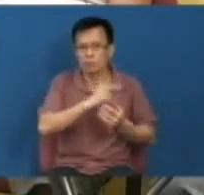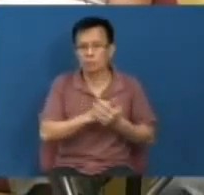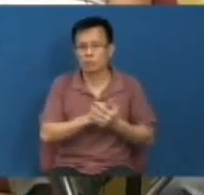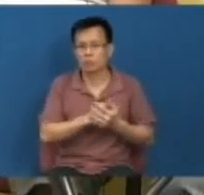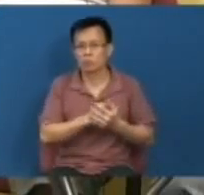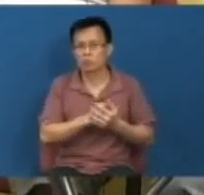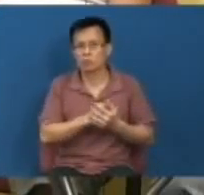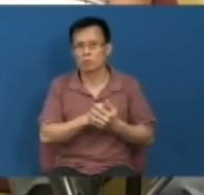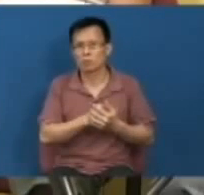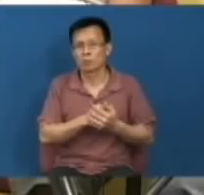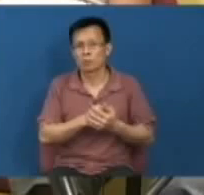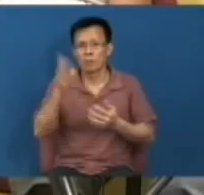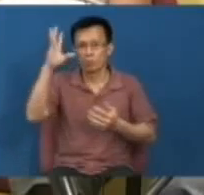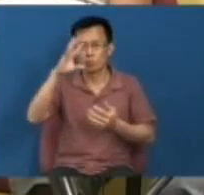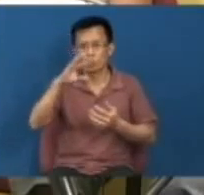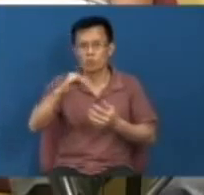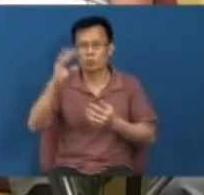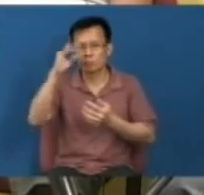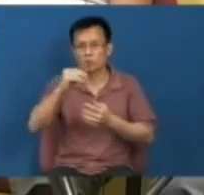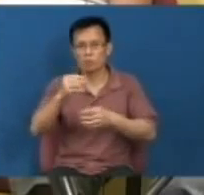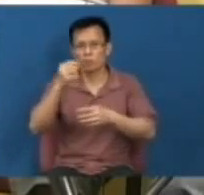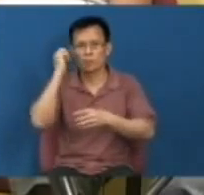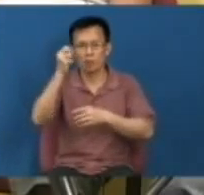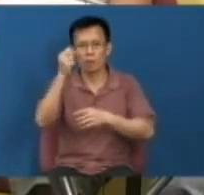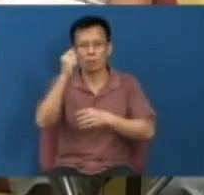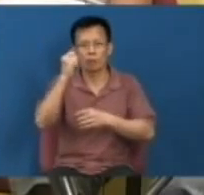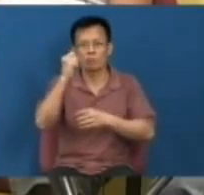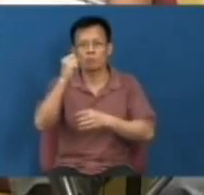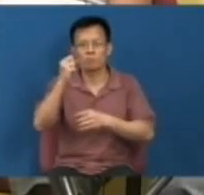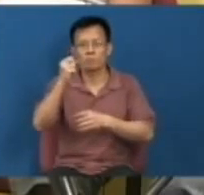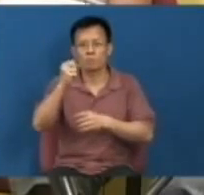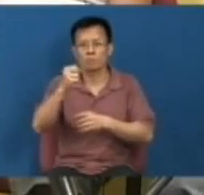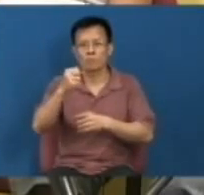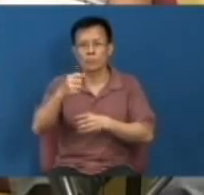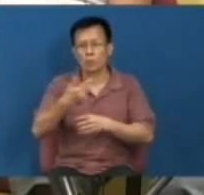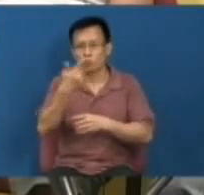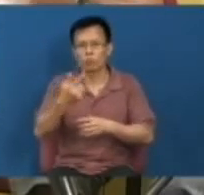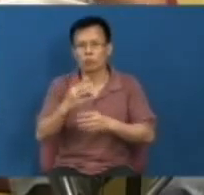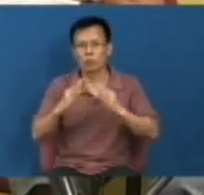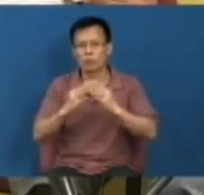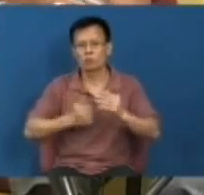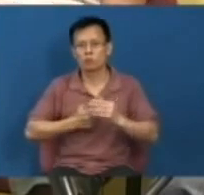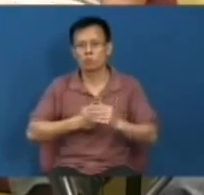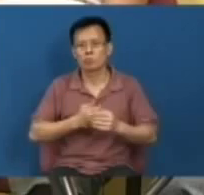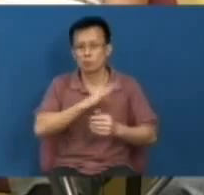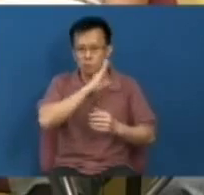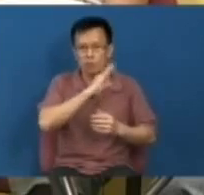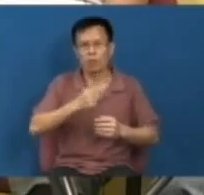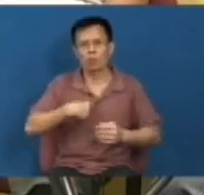個女佢生咗妹嘢係又等敲門。 但係我哋有好多業主仲喺度住緊。我在度住緊，